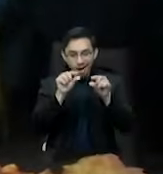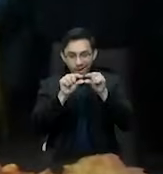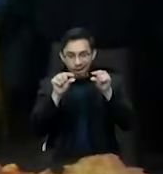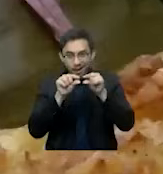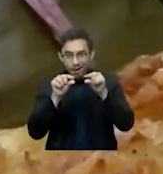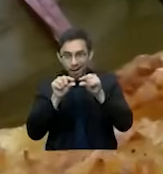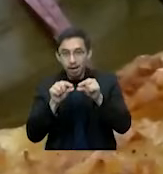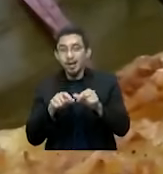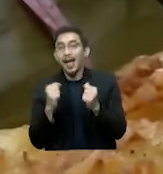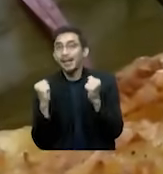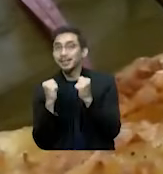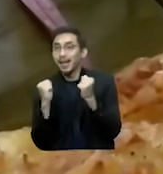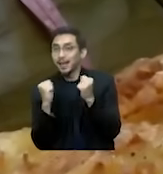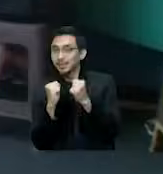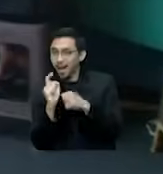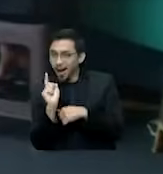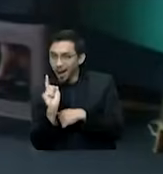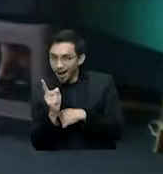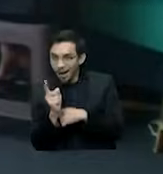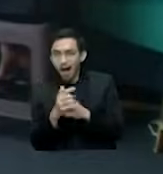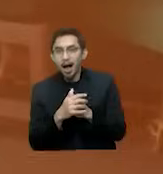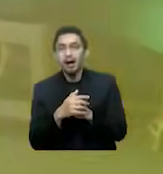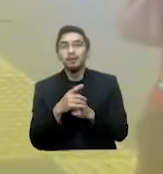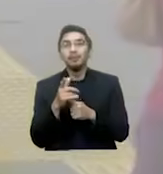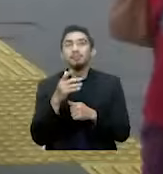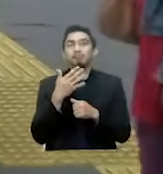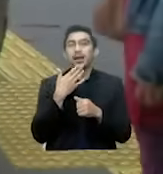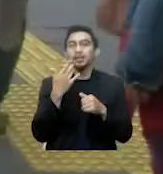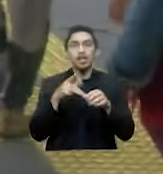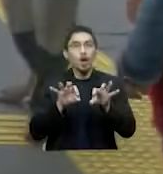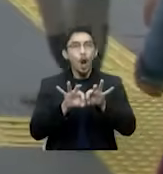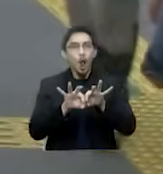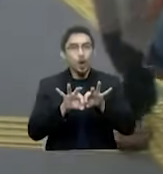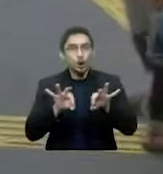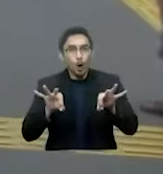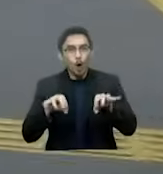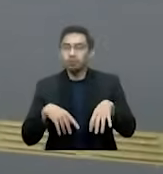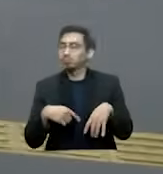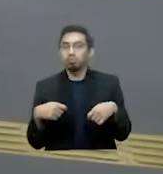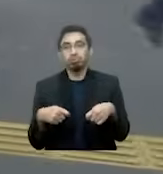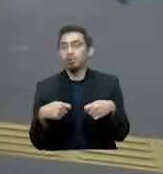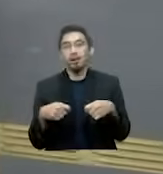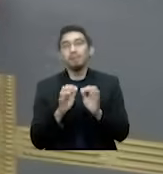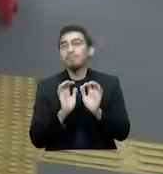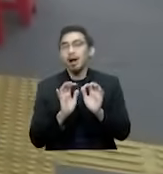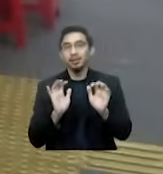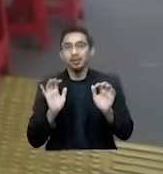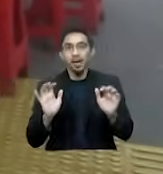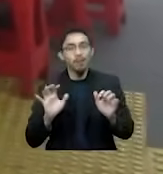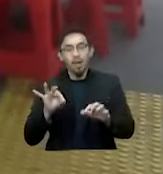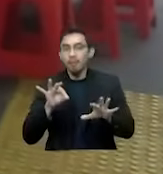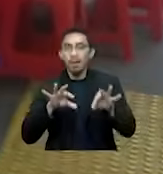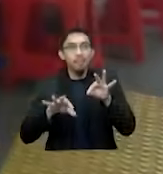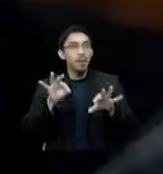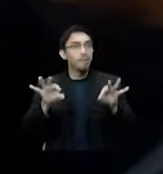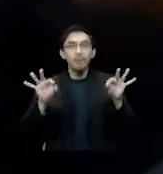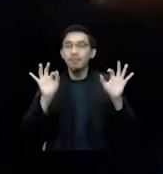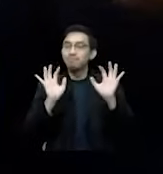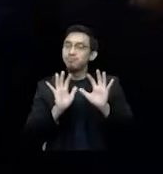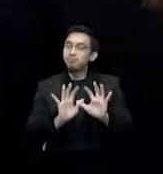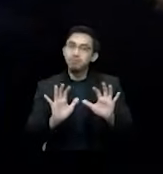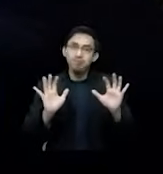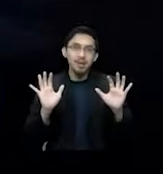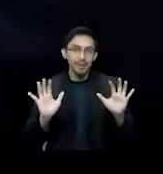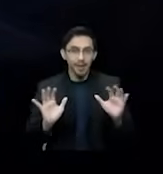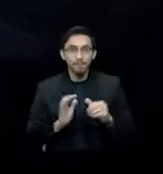takjil, yaitu lontong dan gorengan. Banyaknya pilihan jajanan di kawasan Stasiun Gondangdia, tak heran kalau pembeli